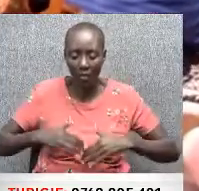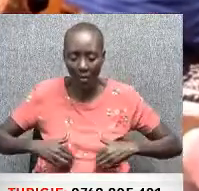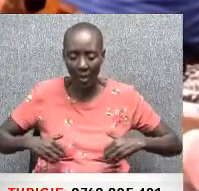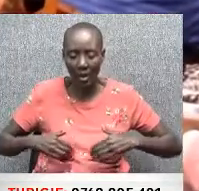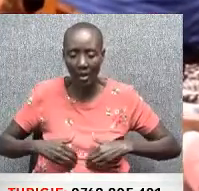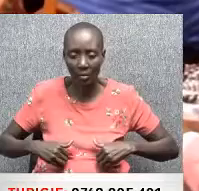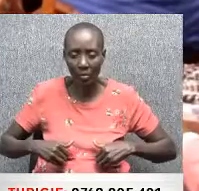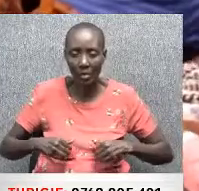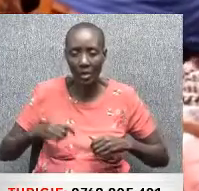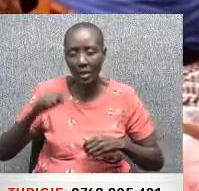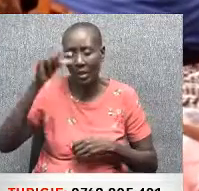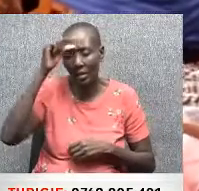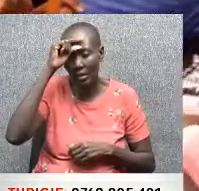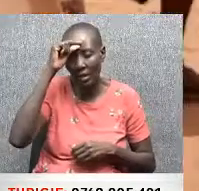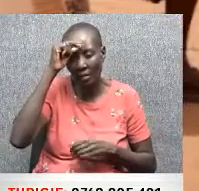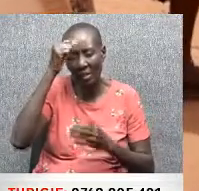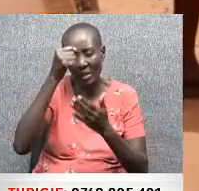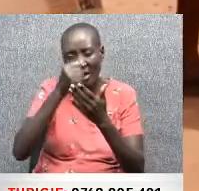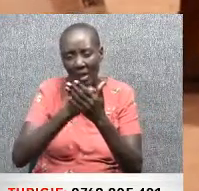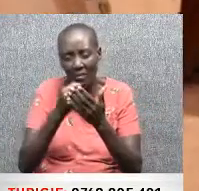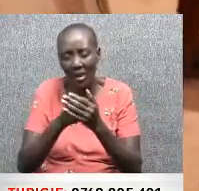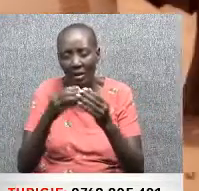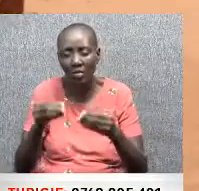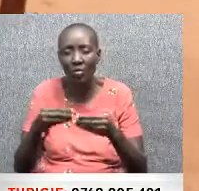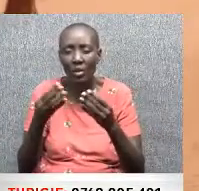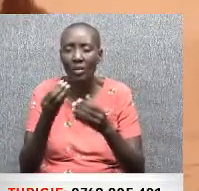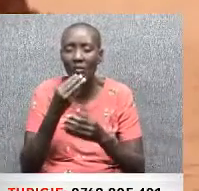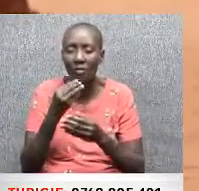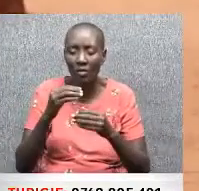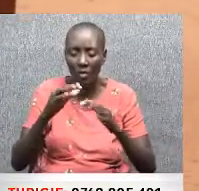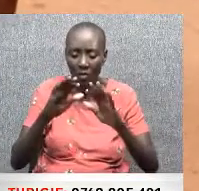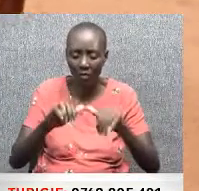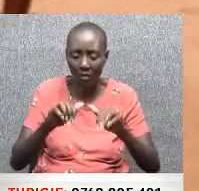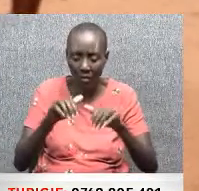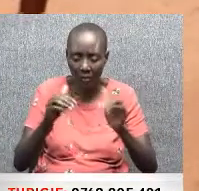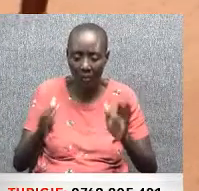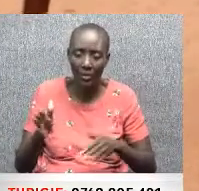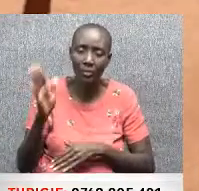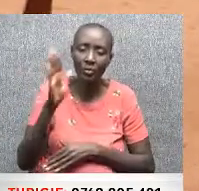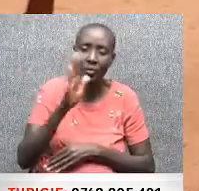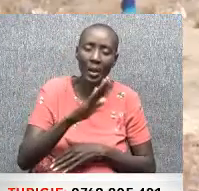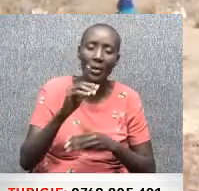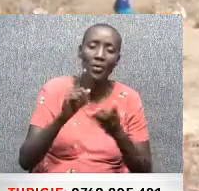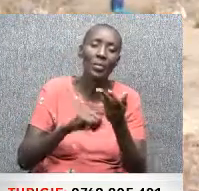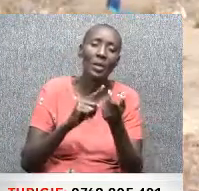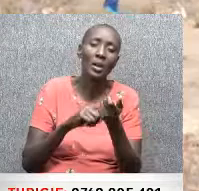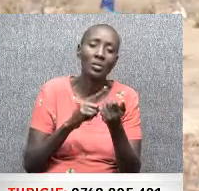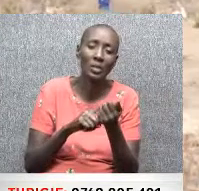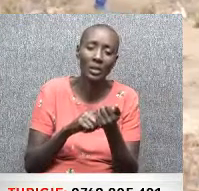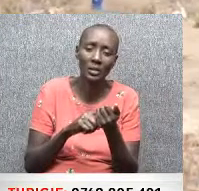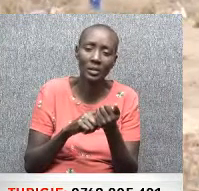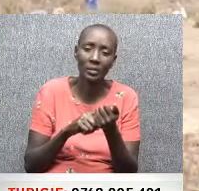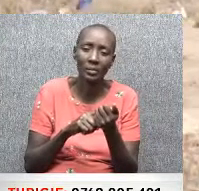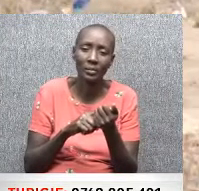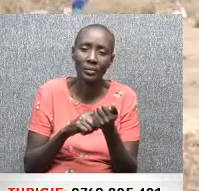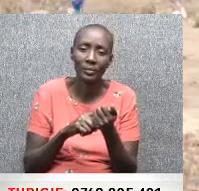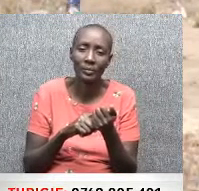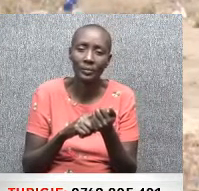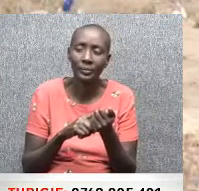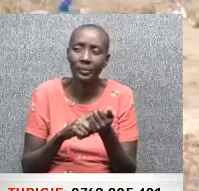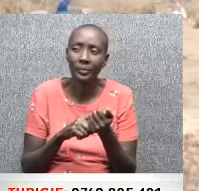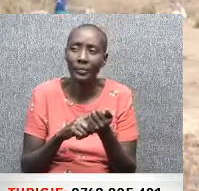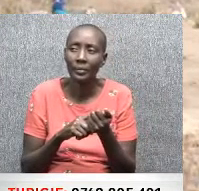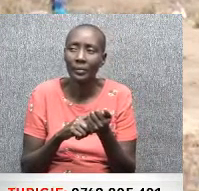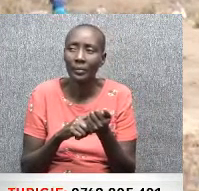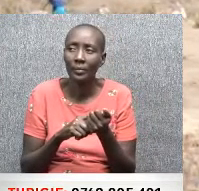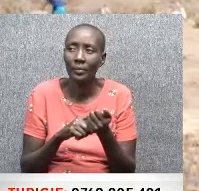kuwapelekea chakula wafugaji hao ili waweze kurudi na kujisajili kwa shughuli ya sensa. Kwa katika North Eastern Borough,